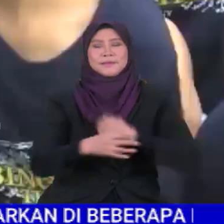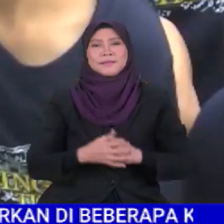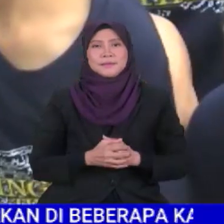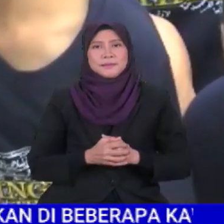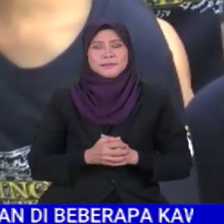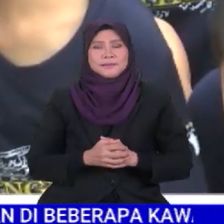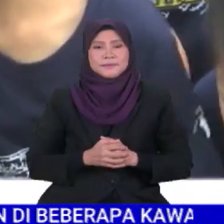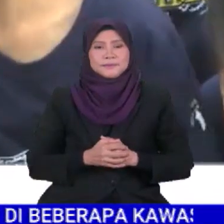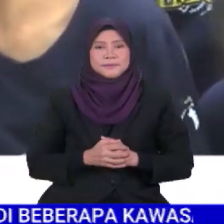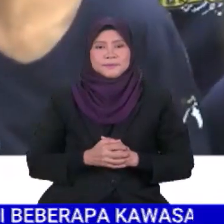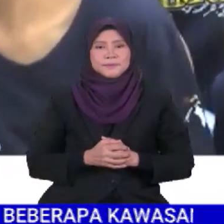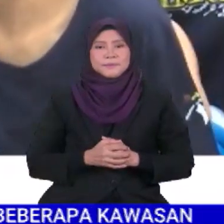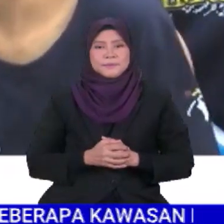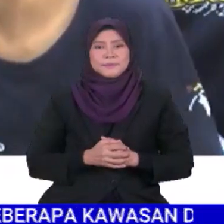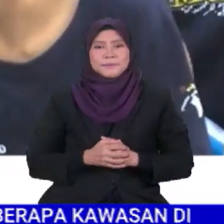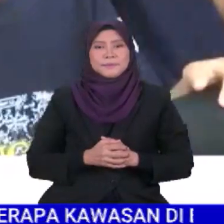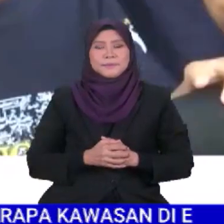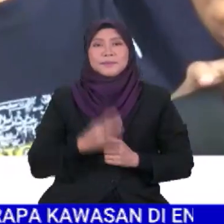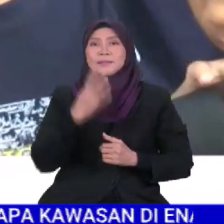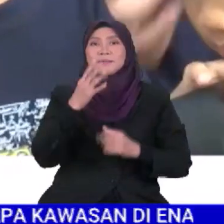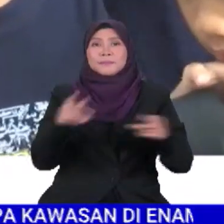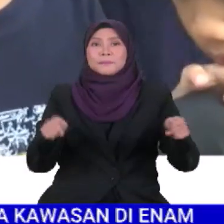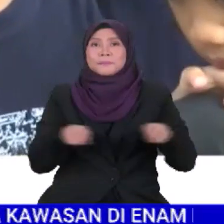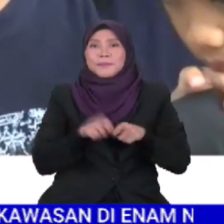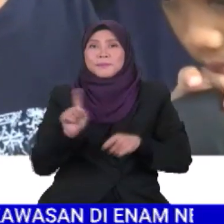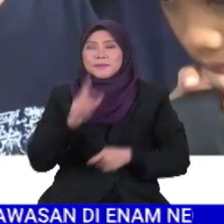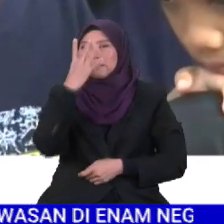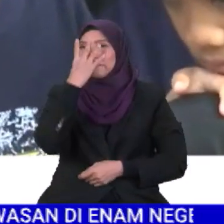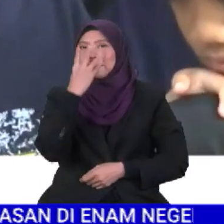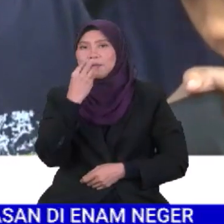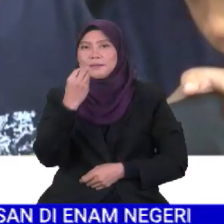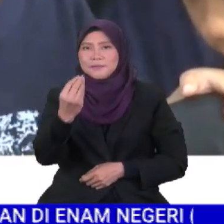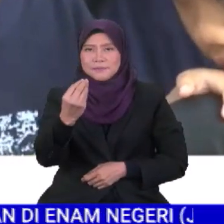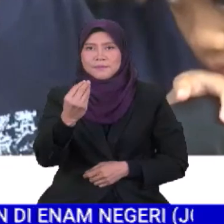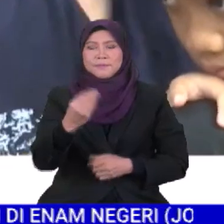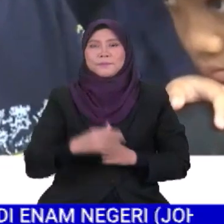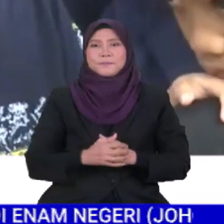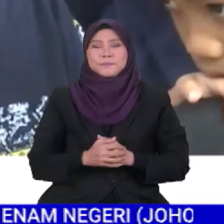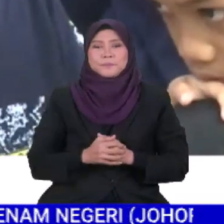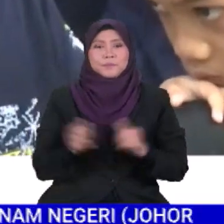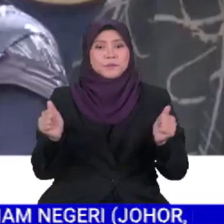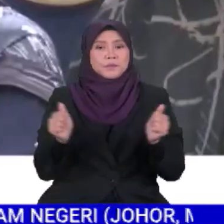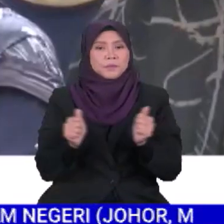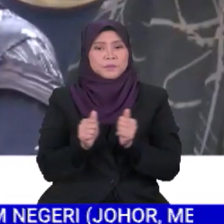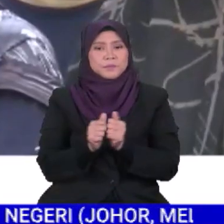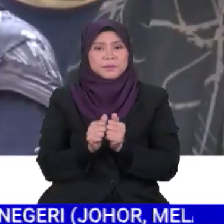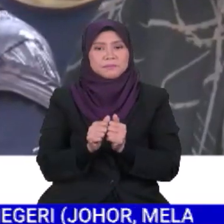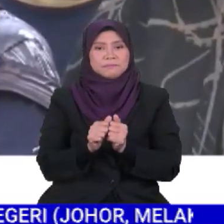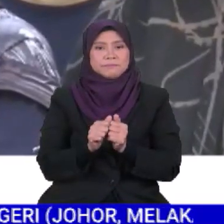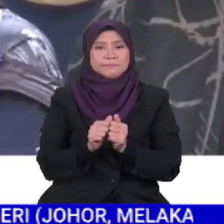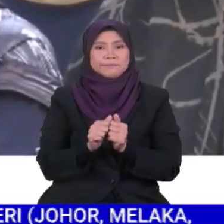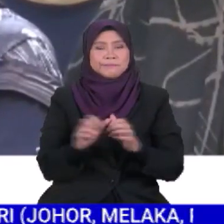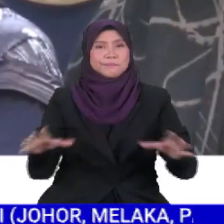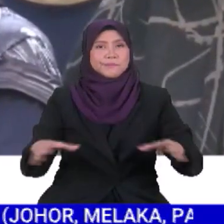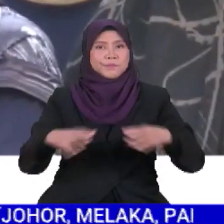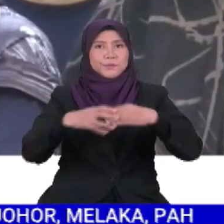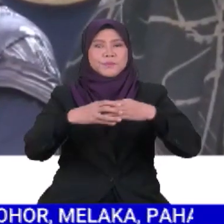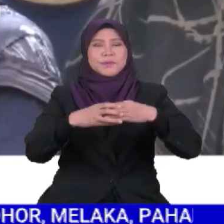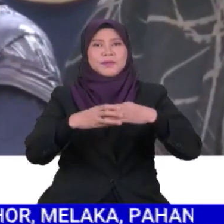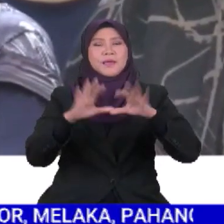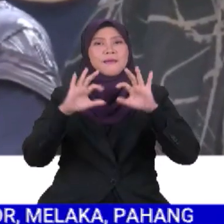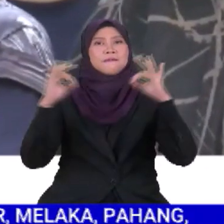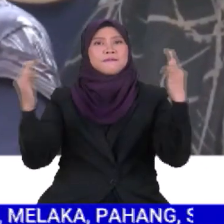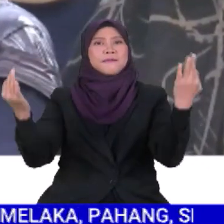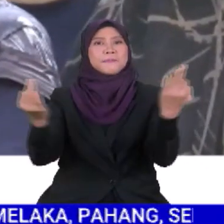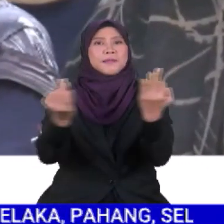yang berada dalam Seremban, yang mana bersama dalam Gembara ini adalah waris